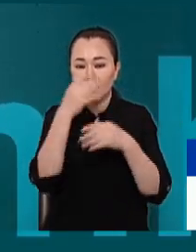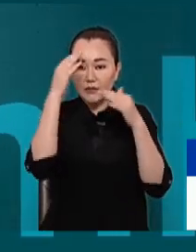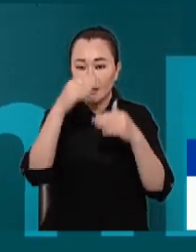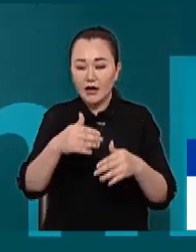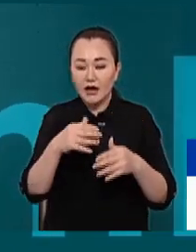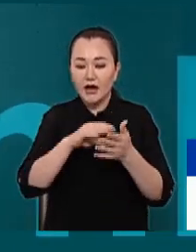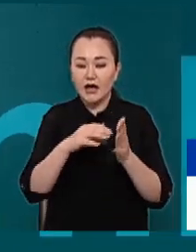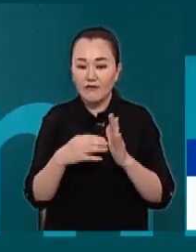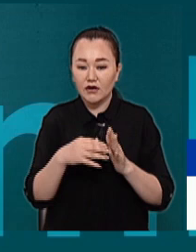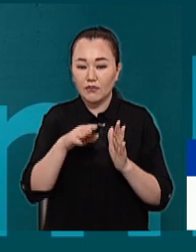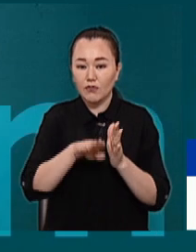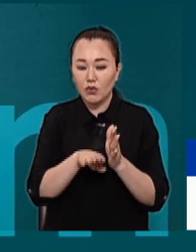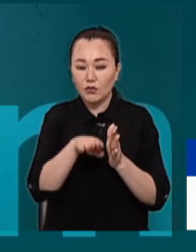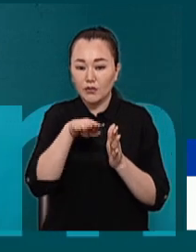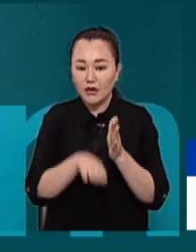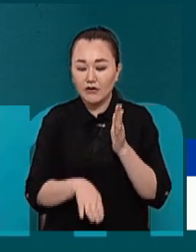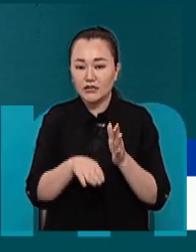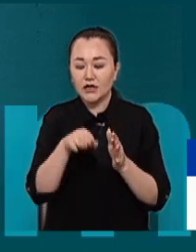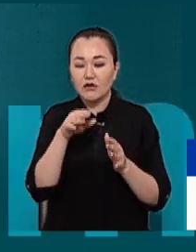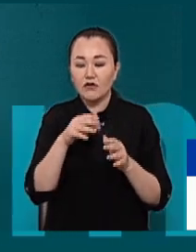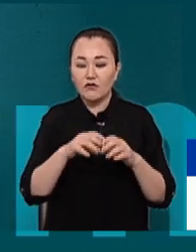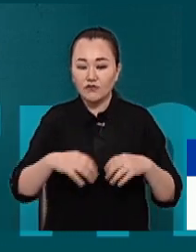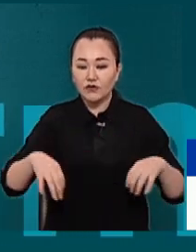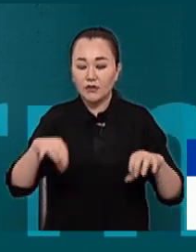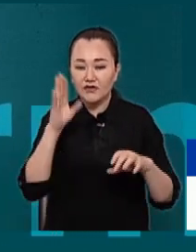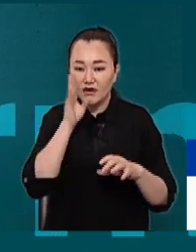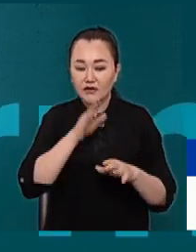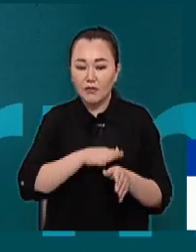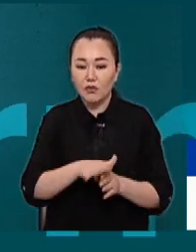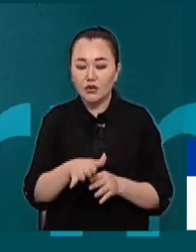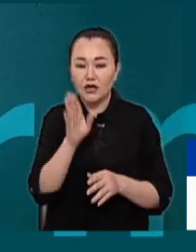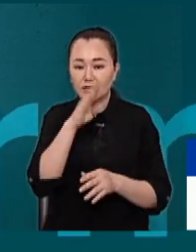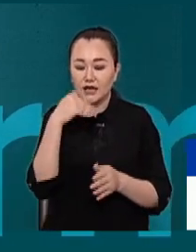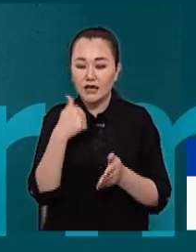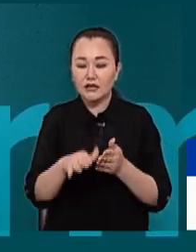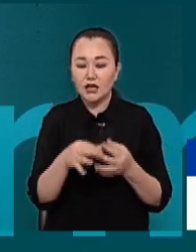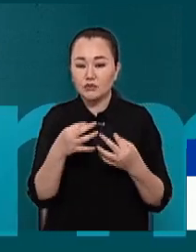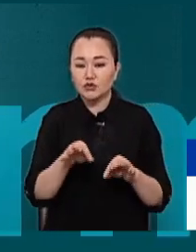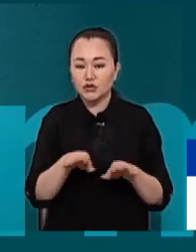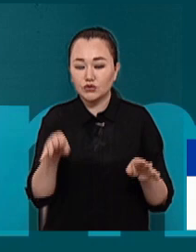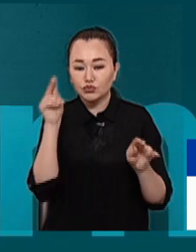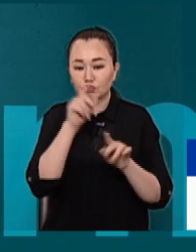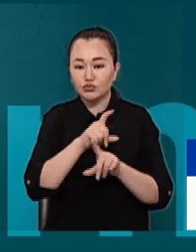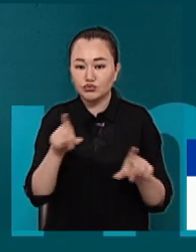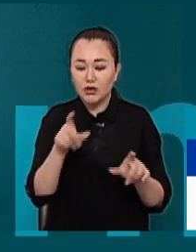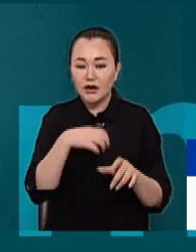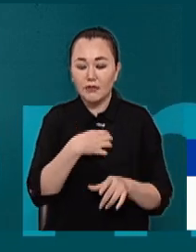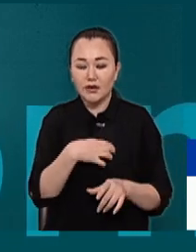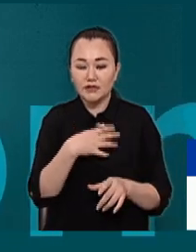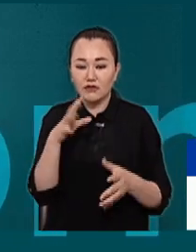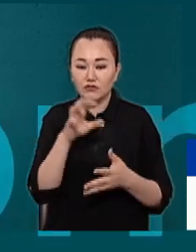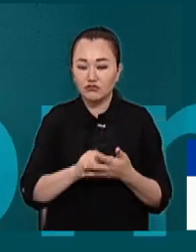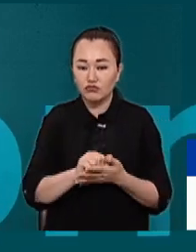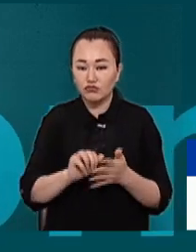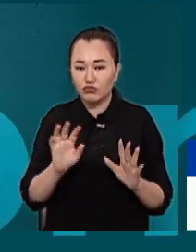кафель на полу провалился. Под фундаментом начала собираться вода. Родители отказывались отпускать детей в учебное заведение, опасаясь его